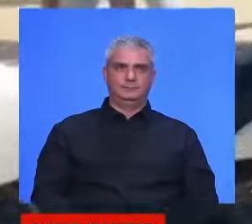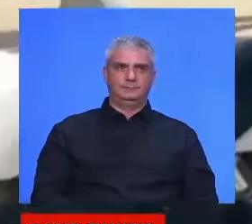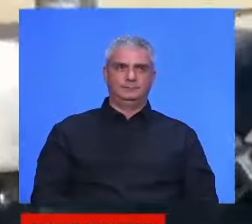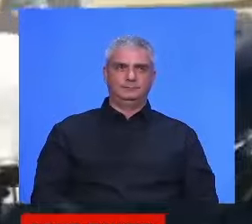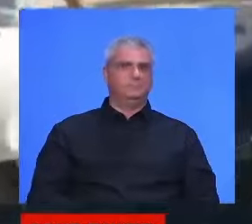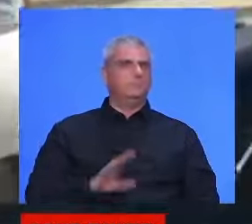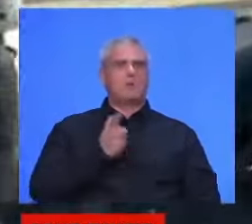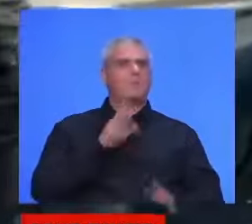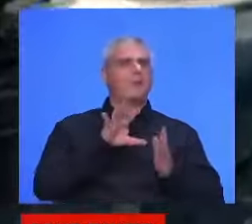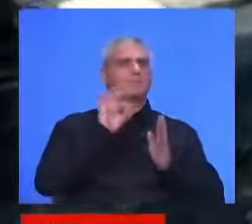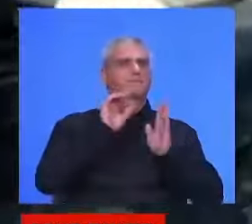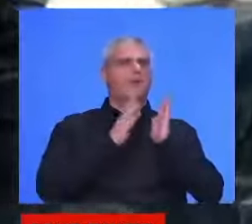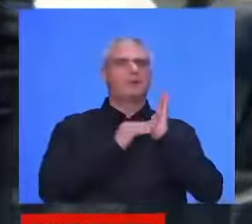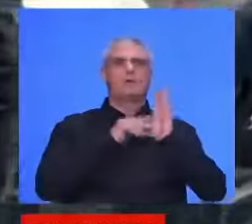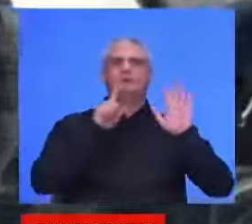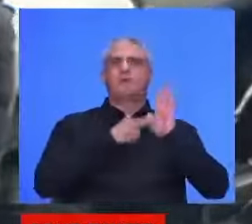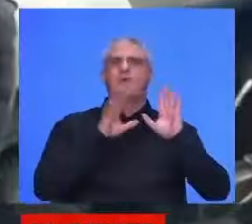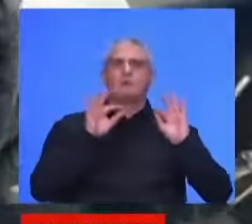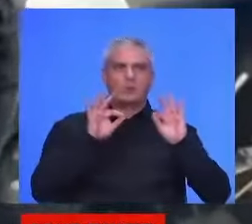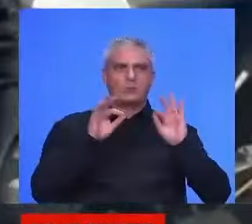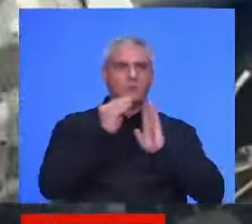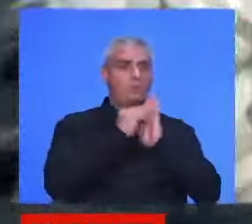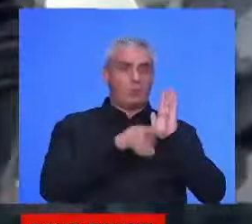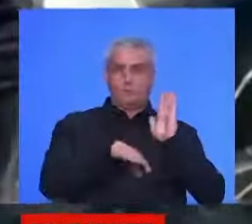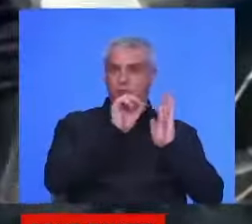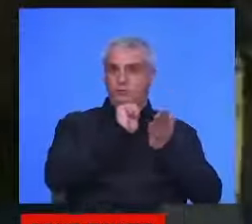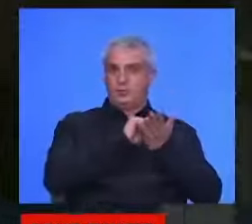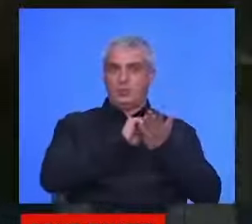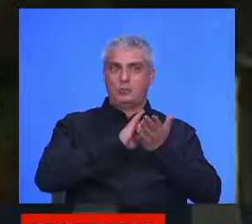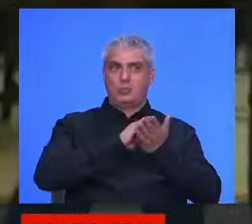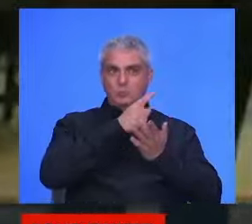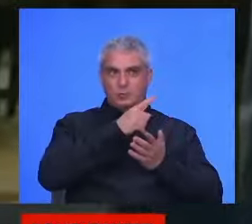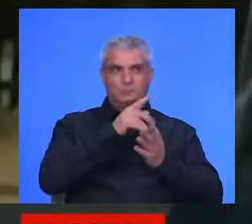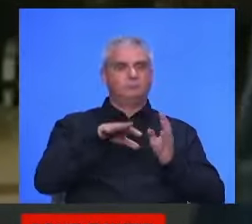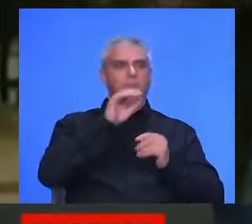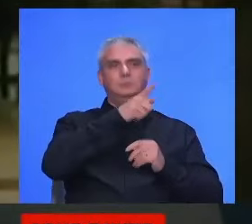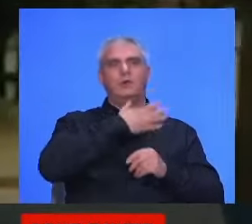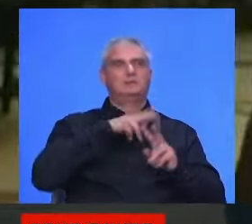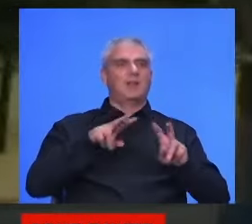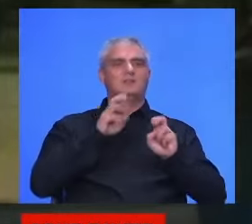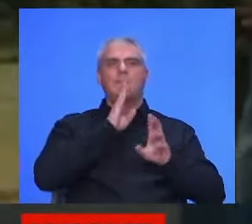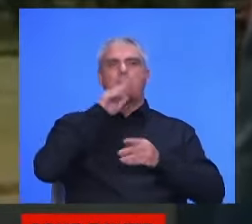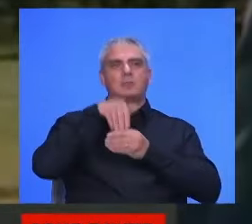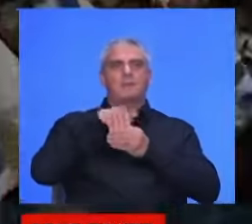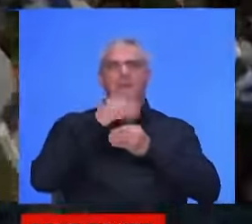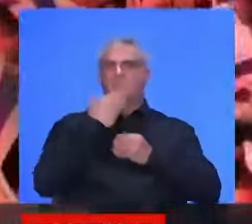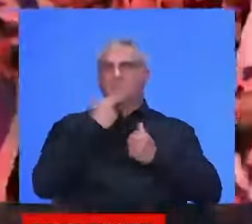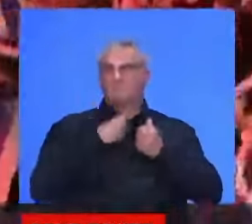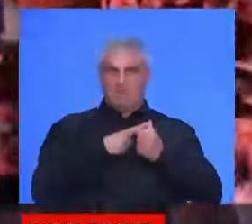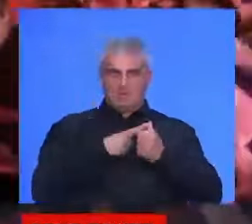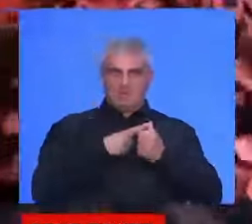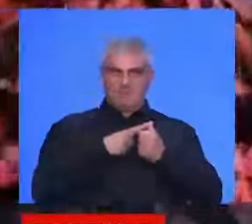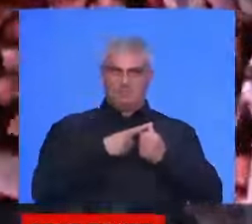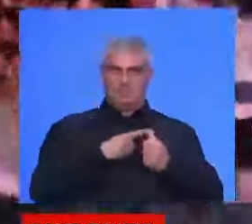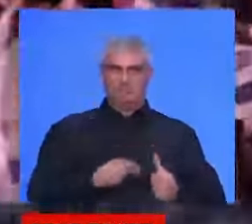מדוע נבחר תאריך 7 באוקטובר? מהפרוטוקולים שנחשפו בניו יורק טיימס, עולה שסינואר רצה לנצל את בעיות הפנים של ישראל,